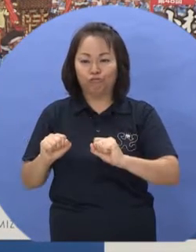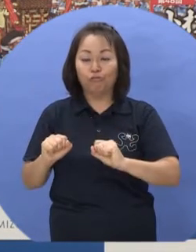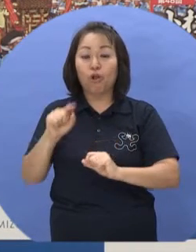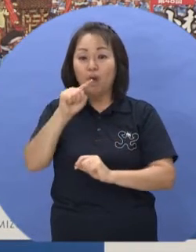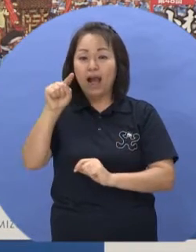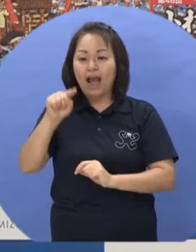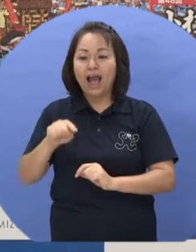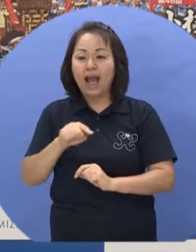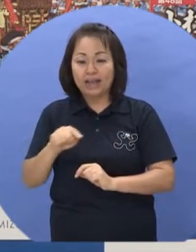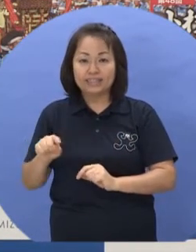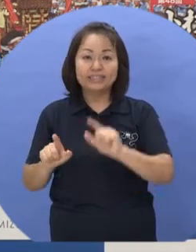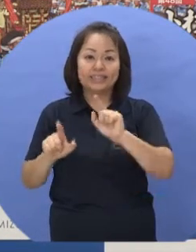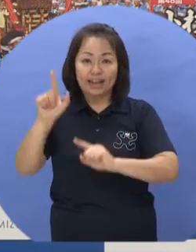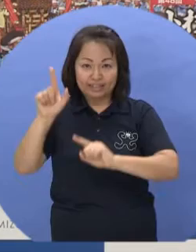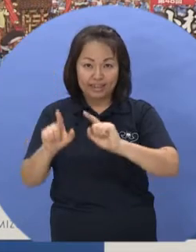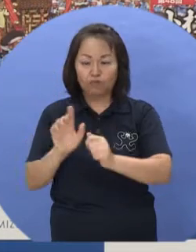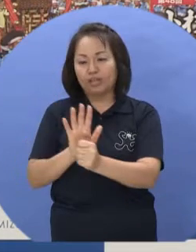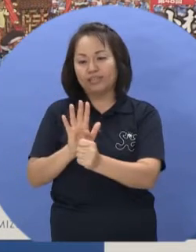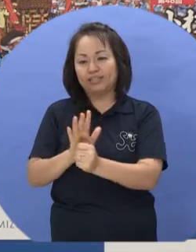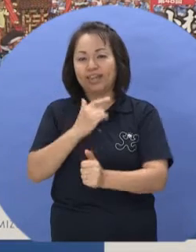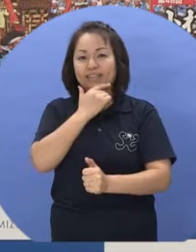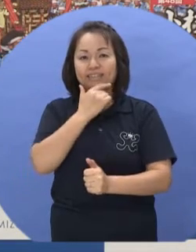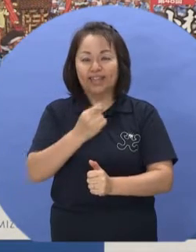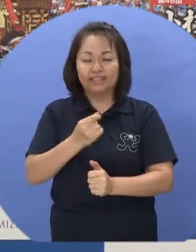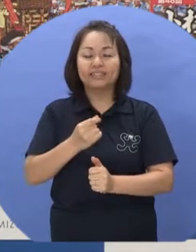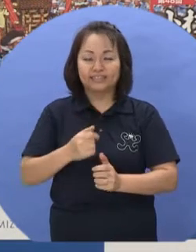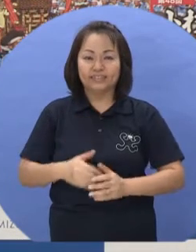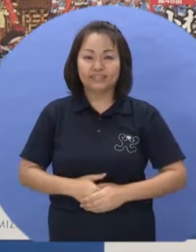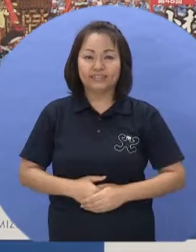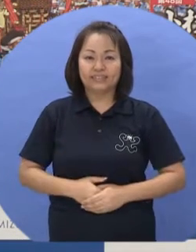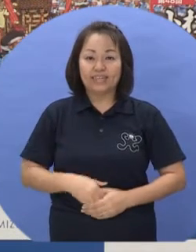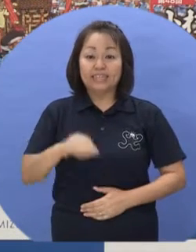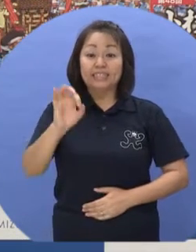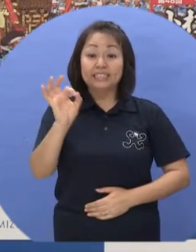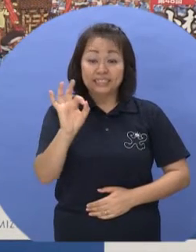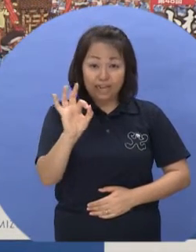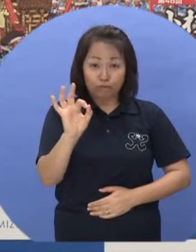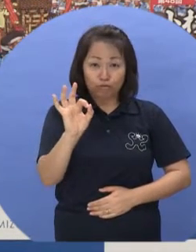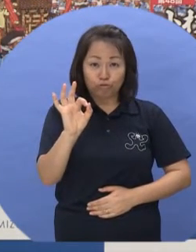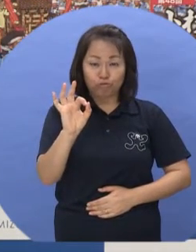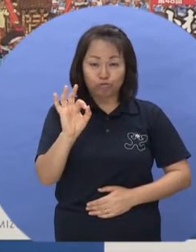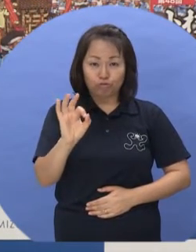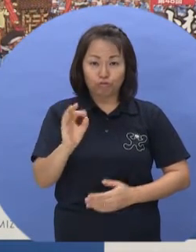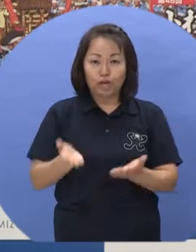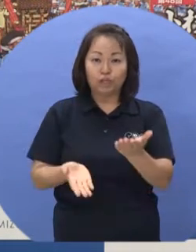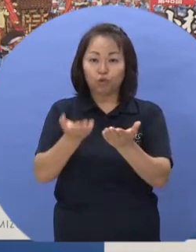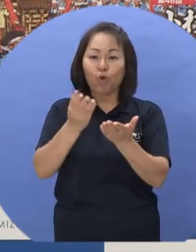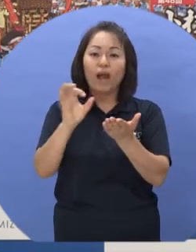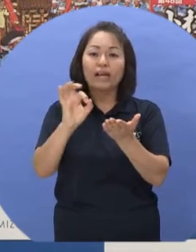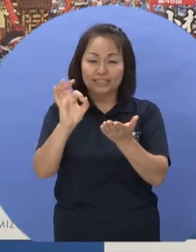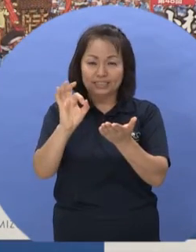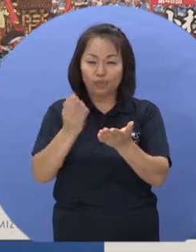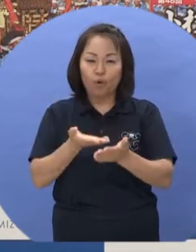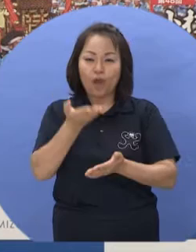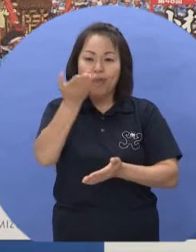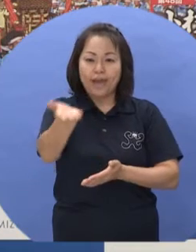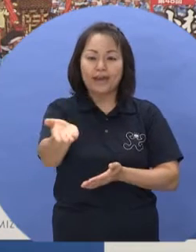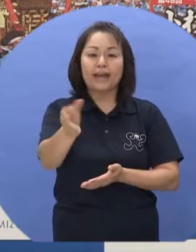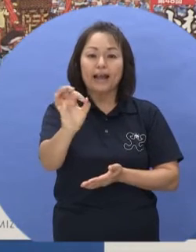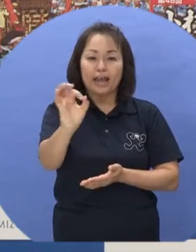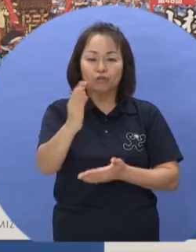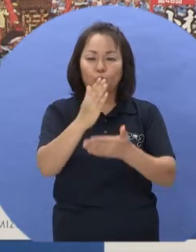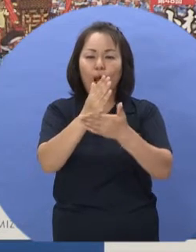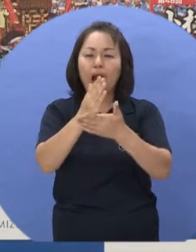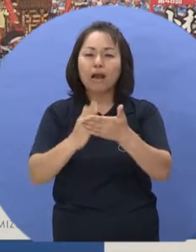たいというふうに考えているところであります。助成金額につきましては、奨学金年間返還額の2分の1